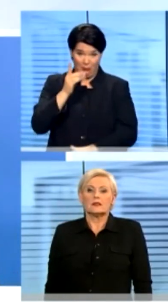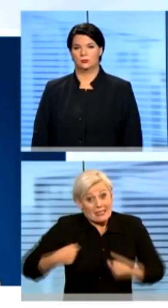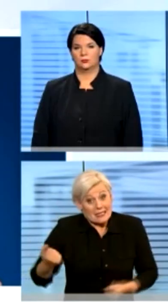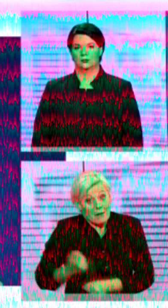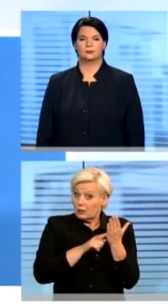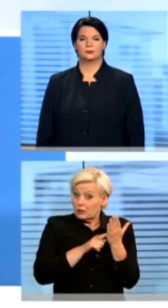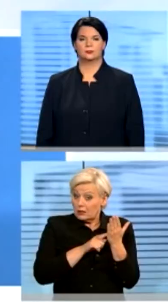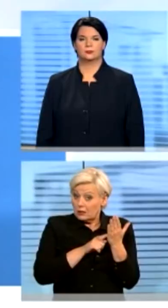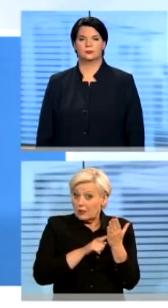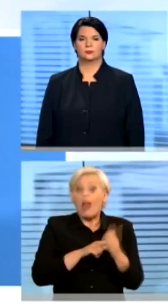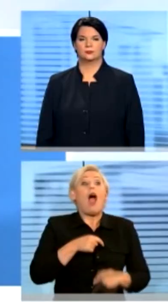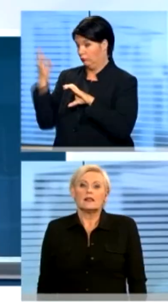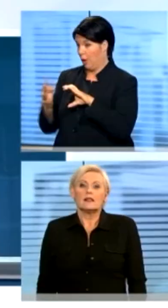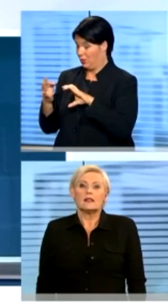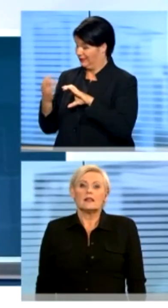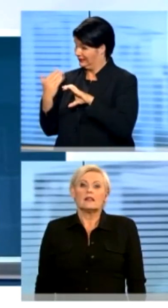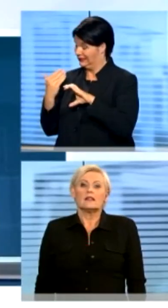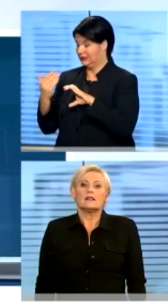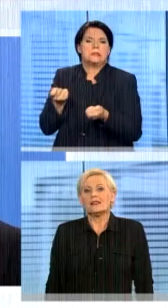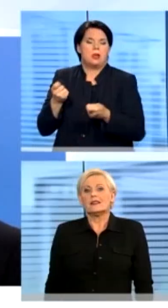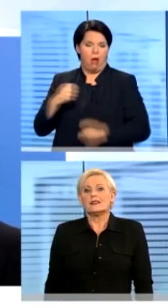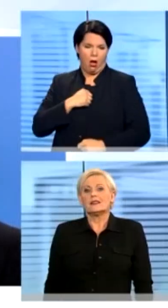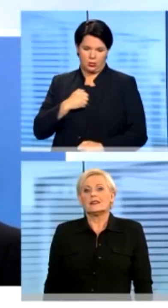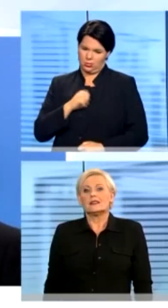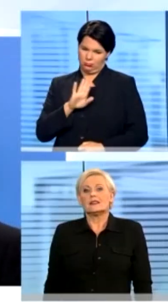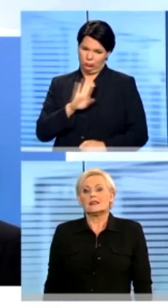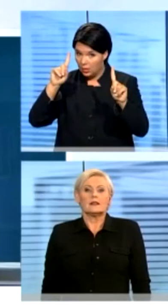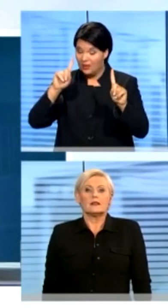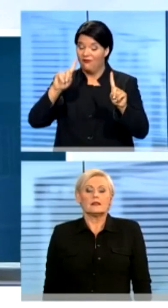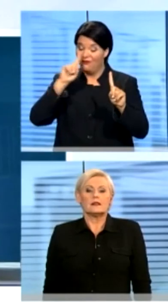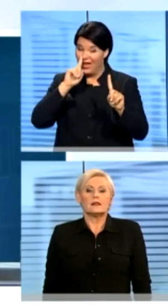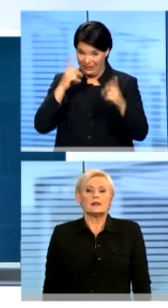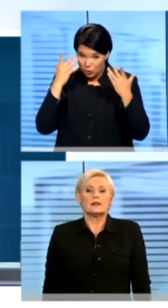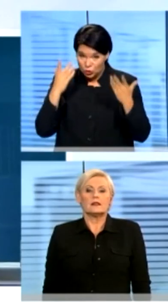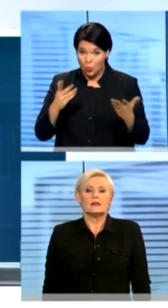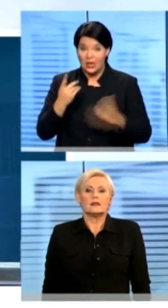Jahren, 4 Jahre, 40 Jahre, 4 Jahren, 10, 15 Jahren,